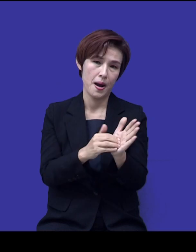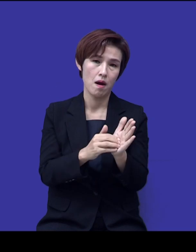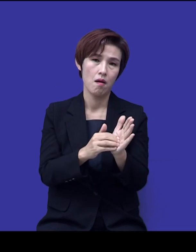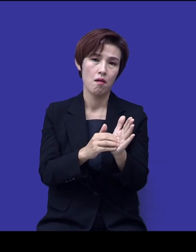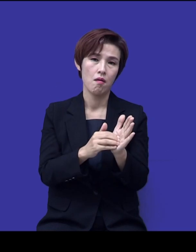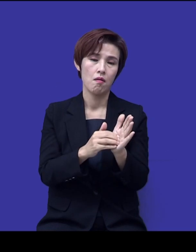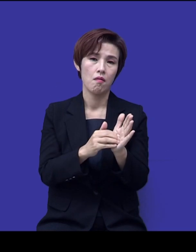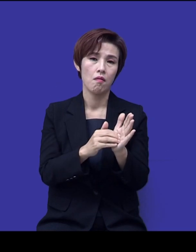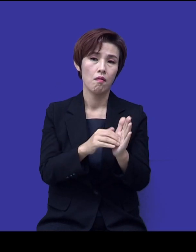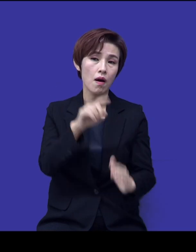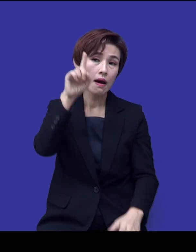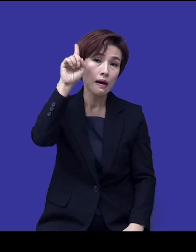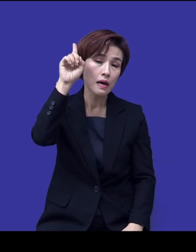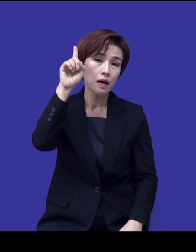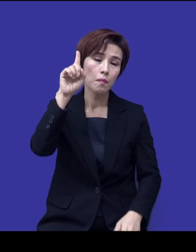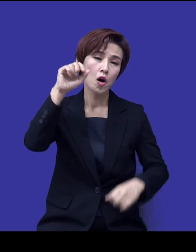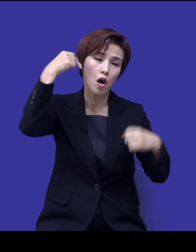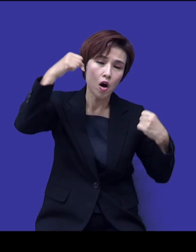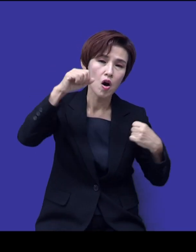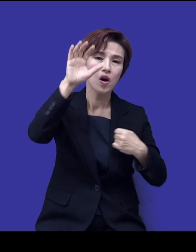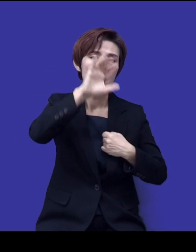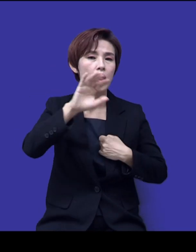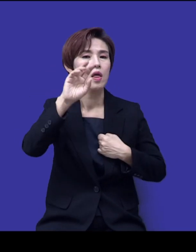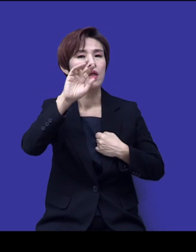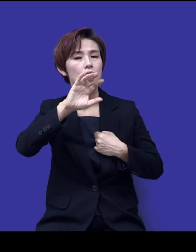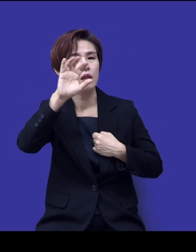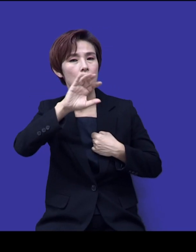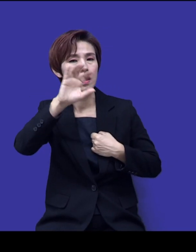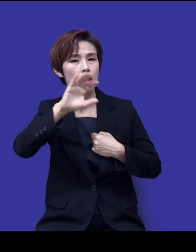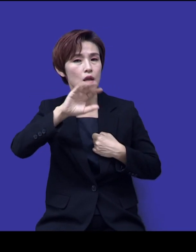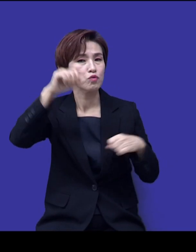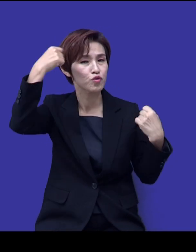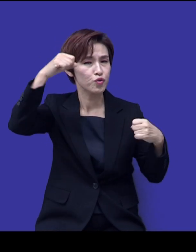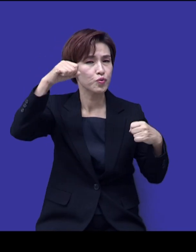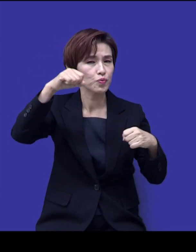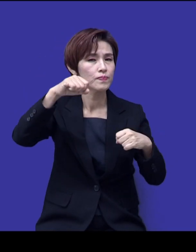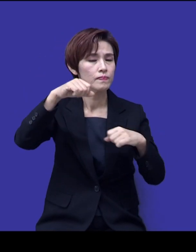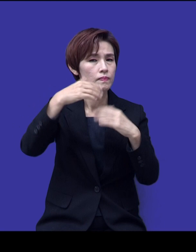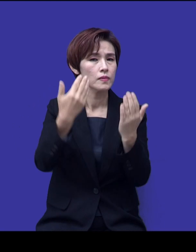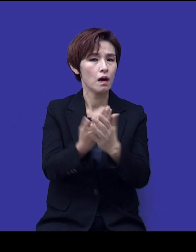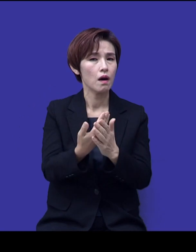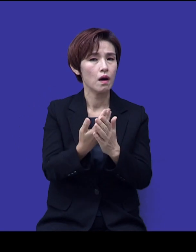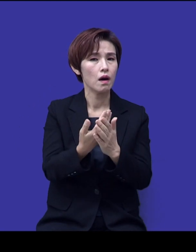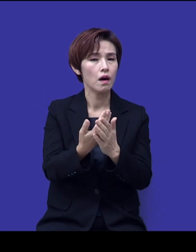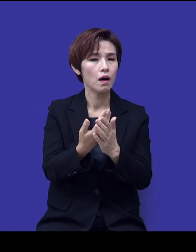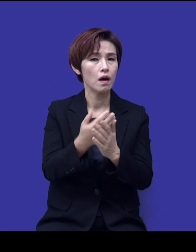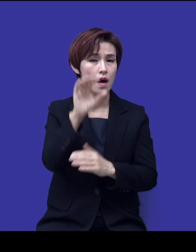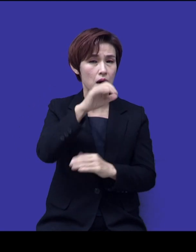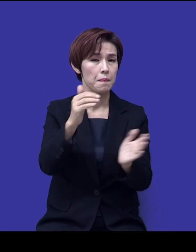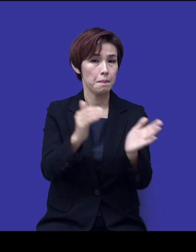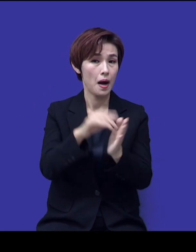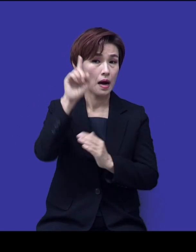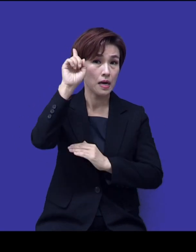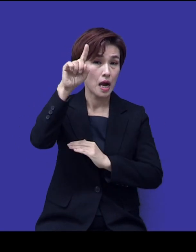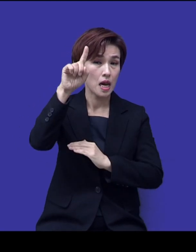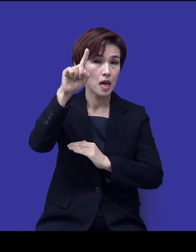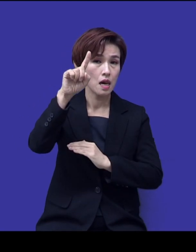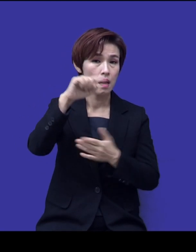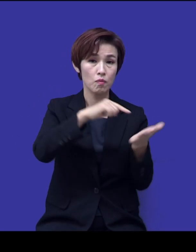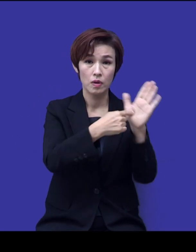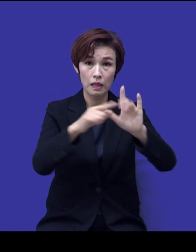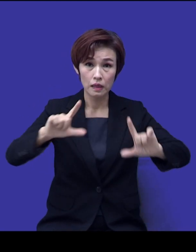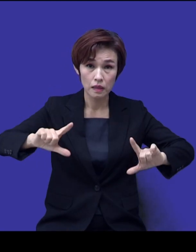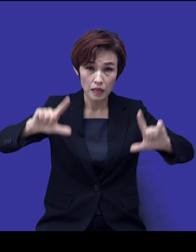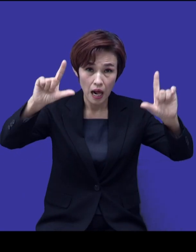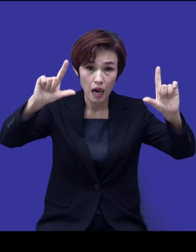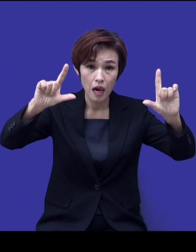연습, 다 연기 연습, 춤 연습, 뭐 노래에서 다 끝났어요. 이제 내일이면 네. 무대 올려요. 무대가 서요. 네네. 근데 무대가 서는 날 제작자가